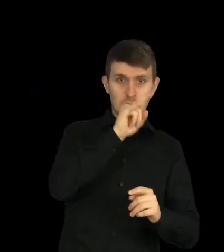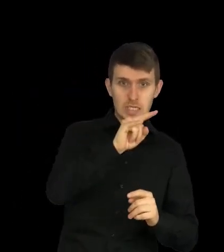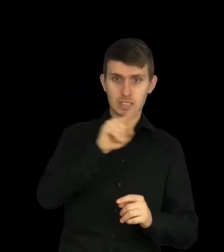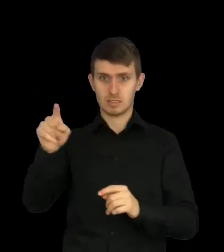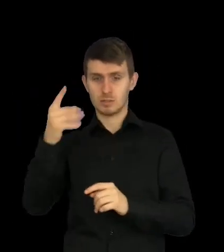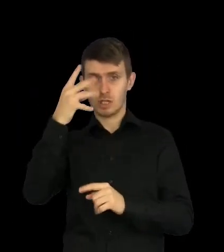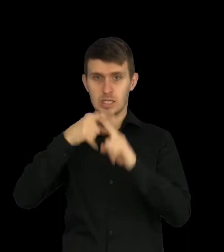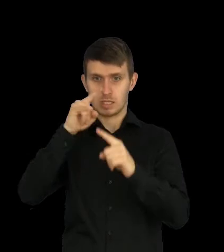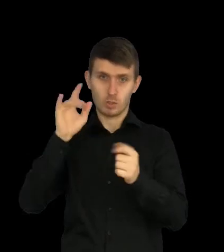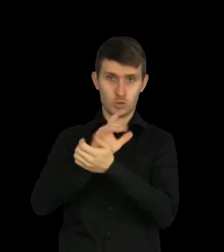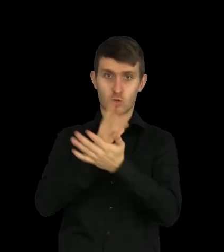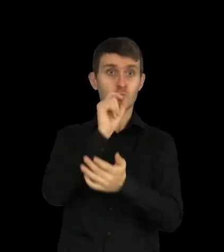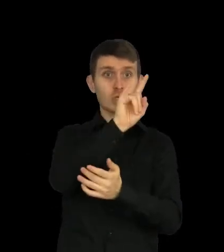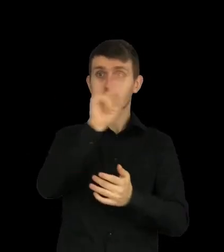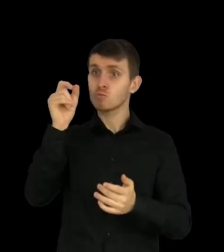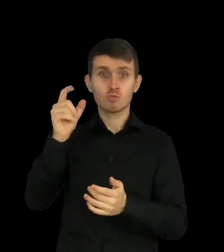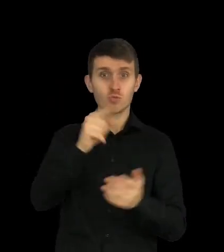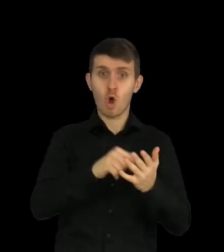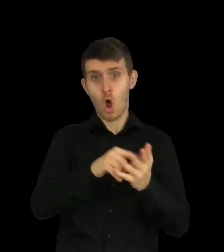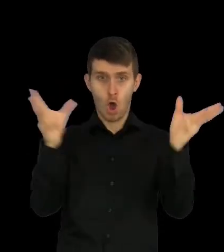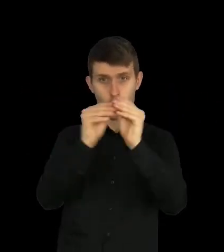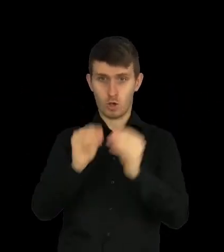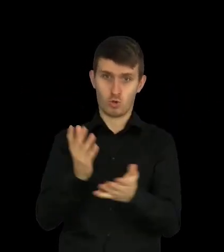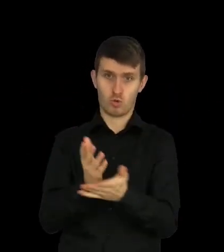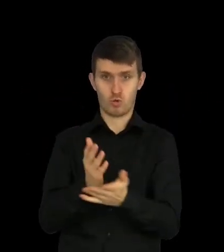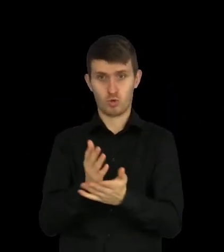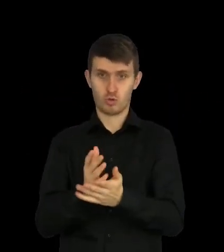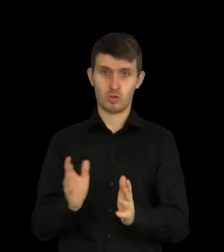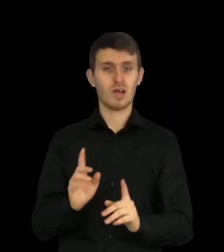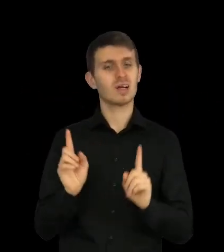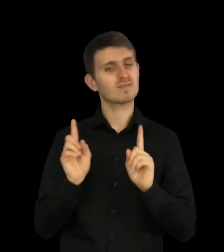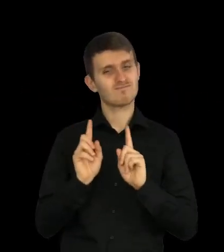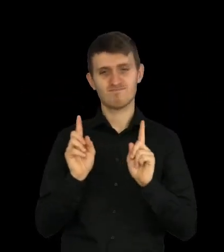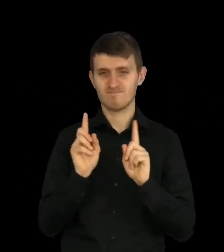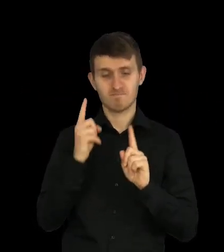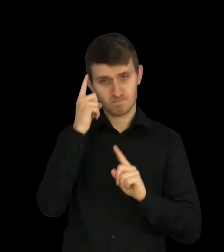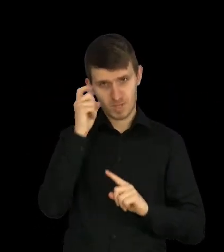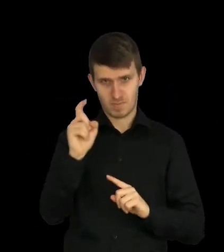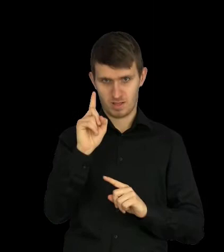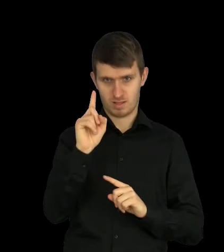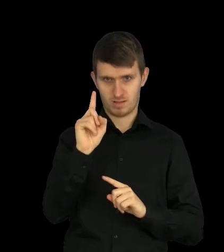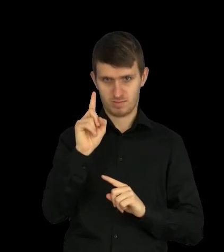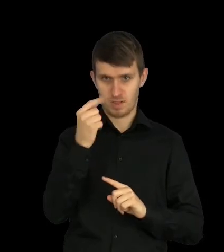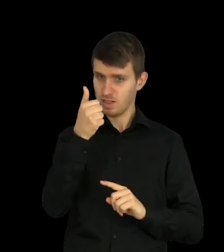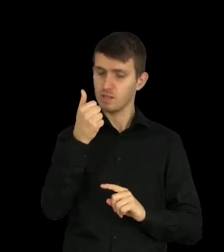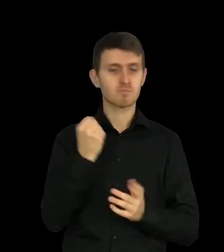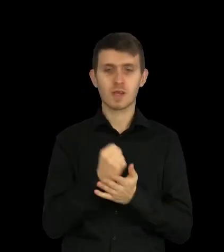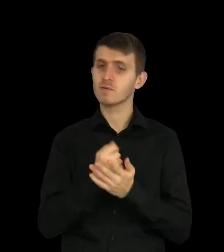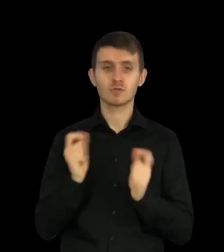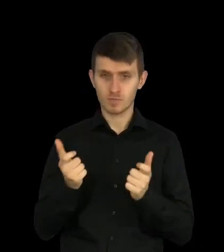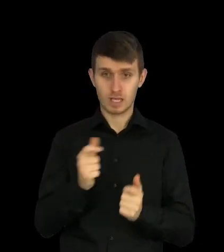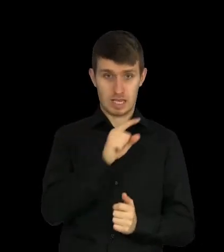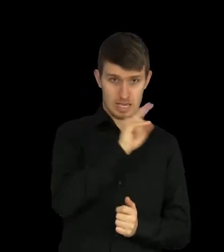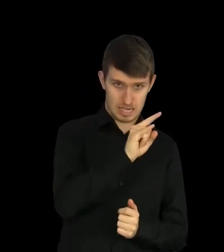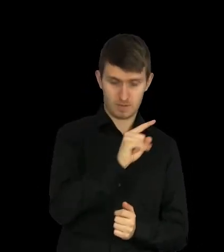jest Y, żeby dodać to minus 3Y do tego 4XY. W obu wyrażeniach co prawda jest Y,